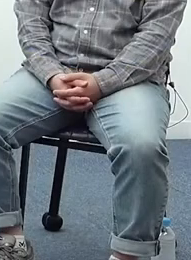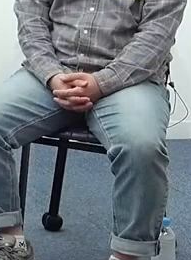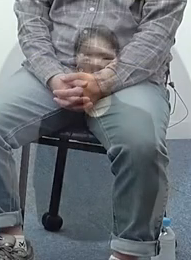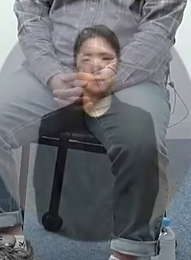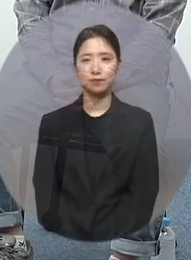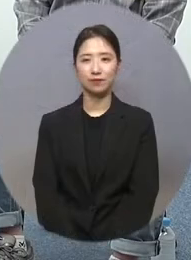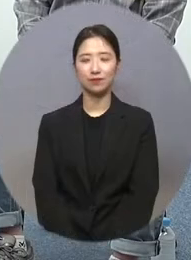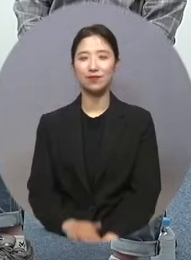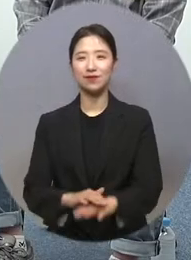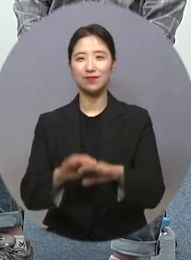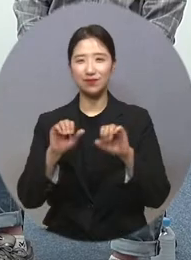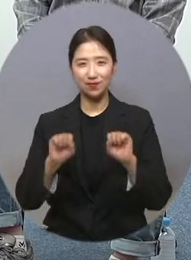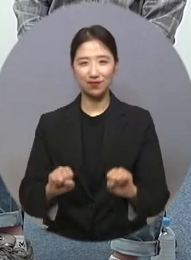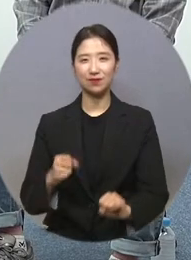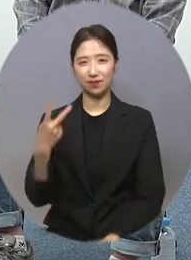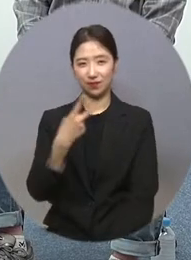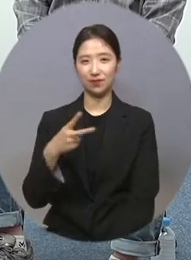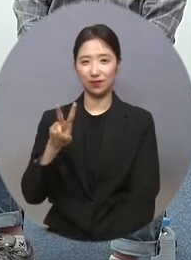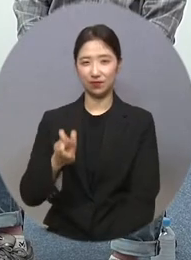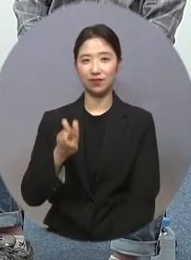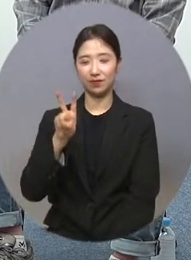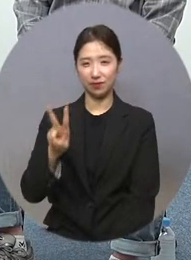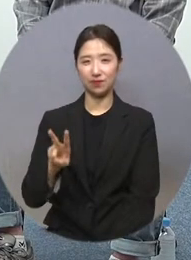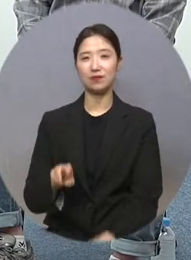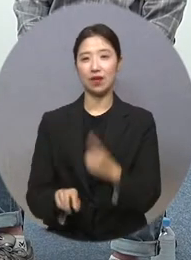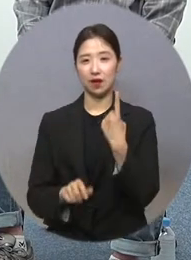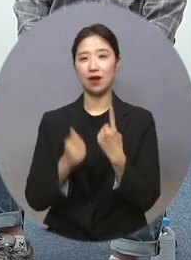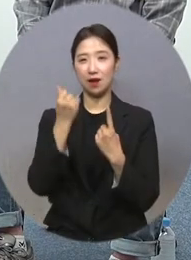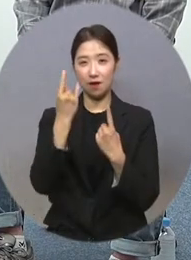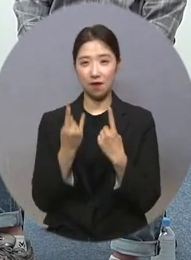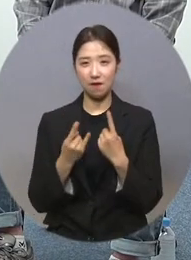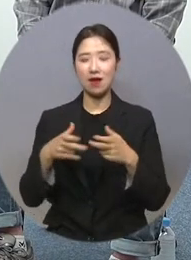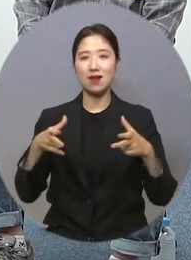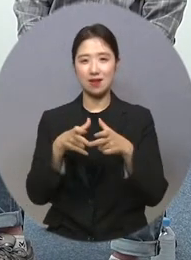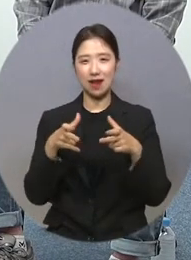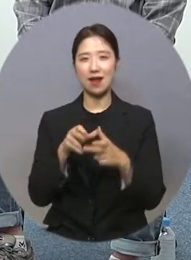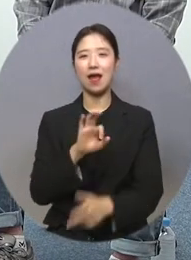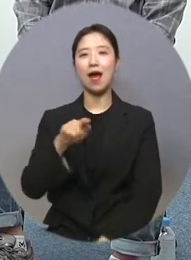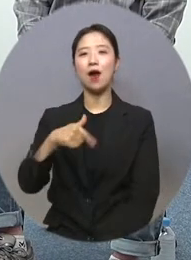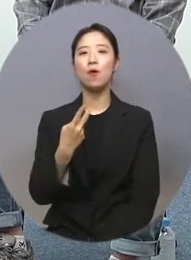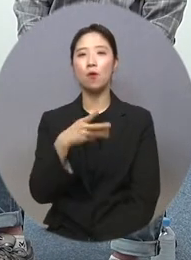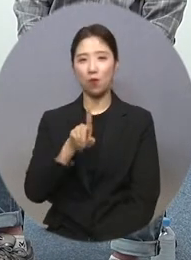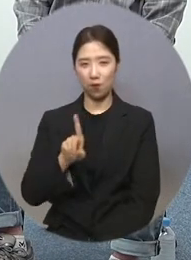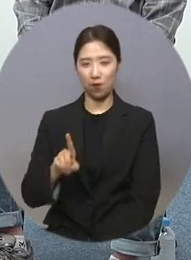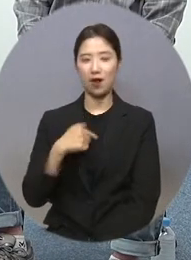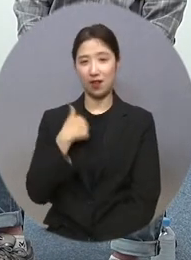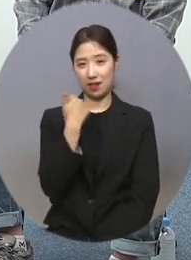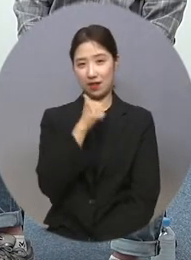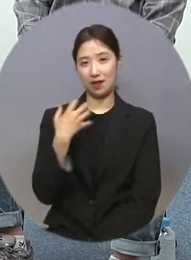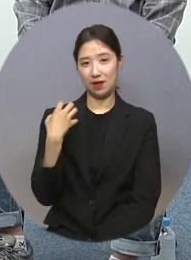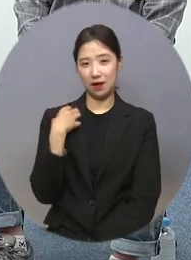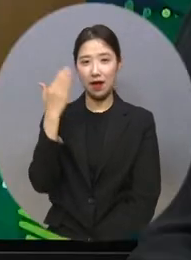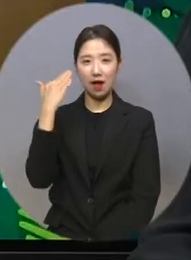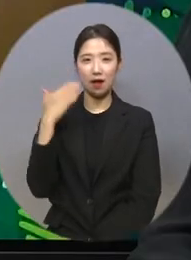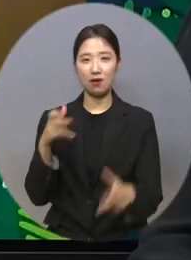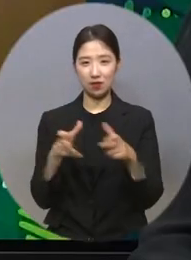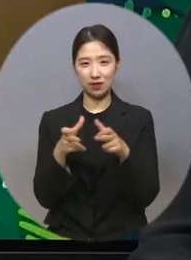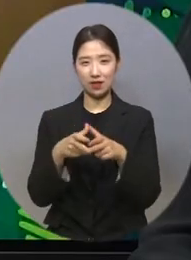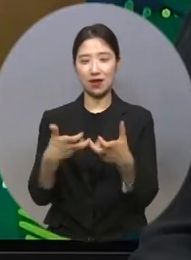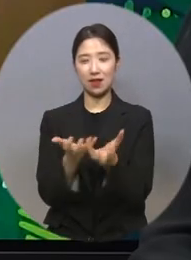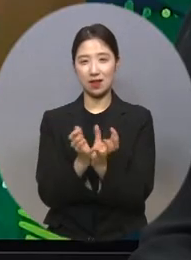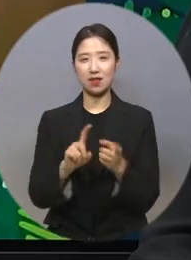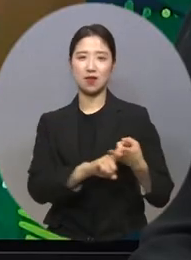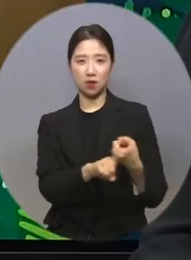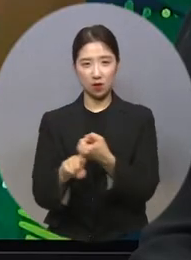네, 안녕하세요. 2022년도 제1회 장애인 아고라 진행을 맡은 한국장애인단체 총연맹의